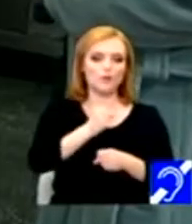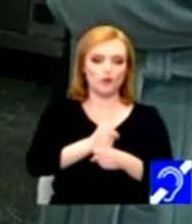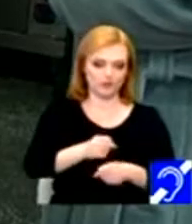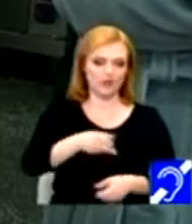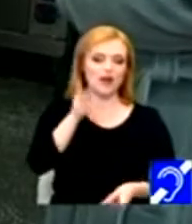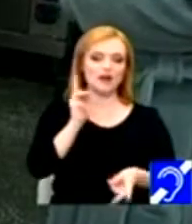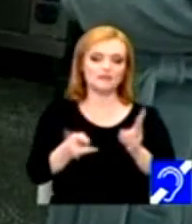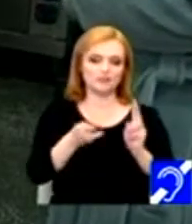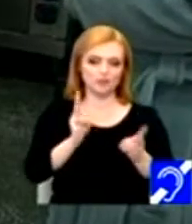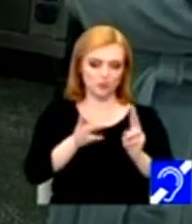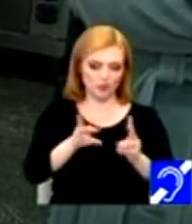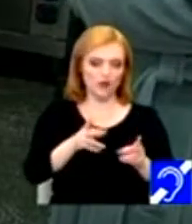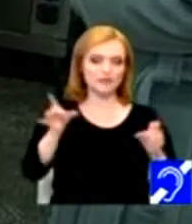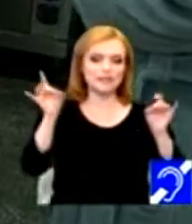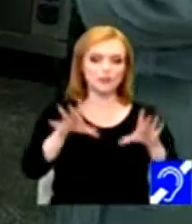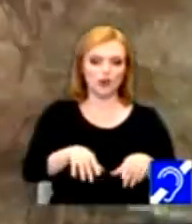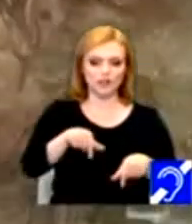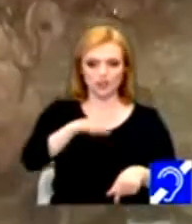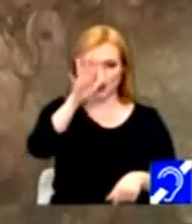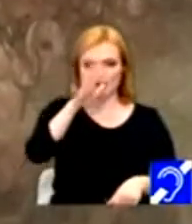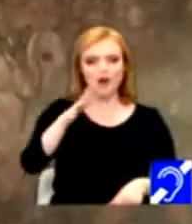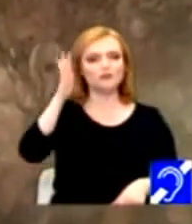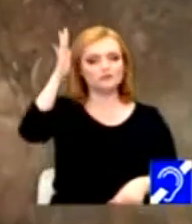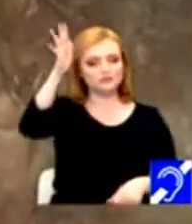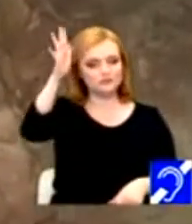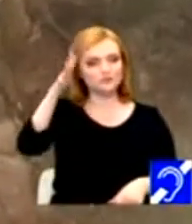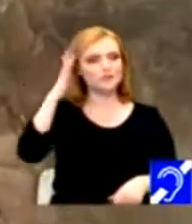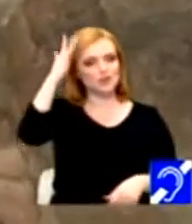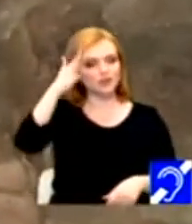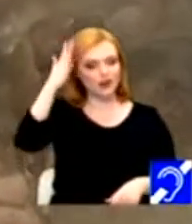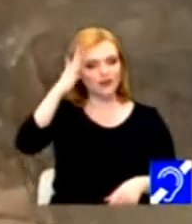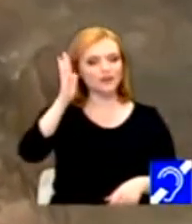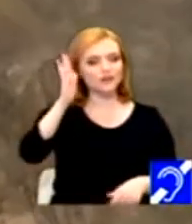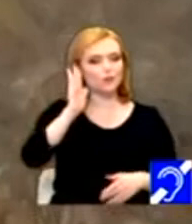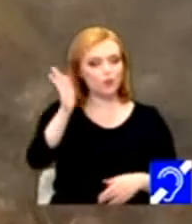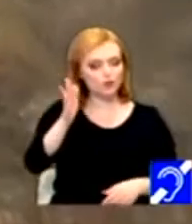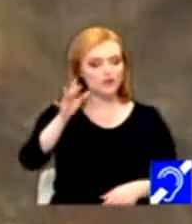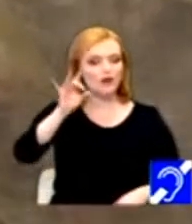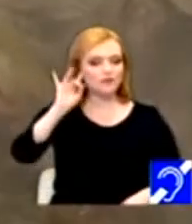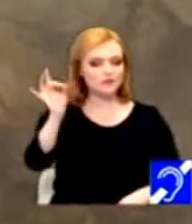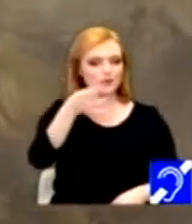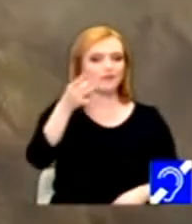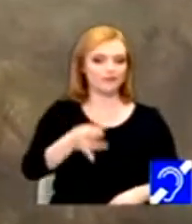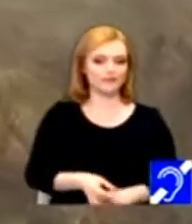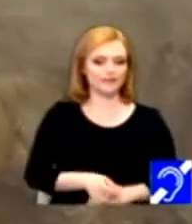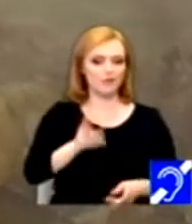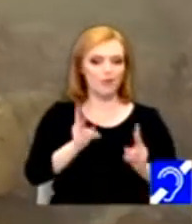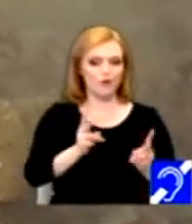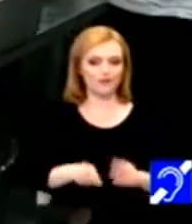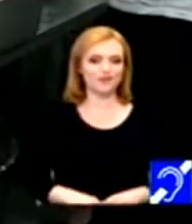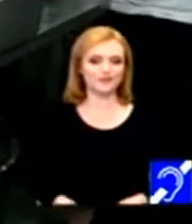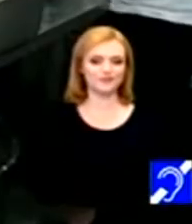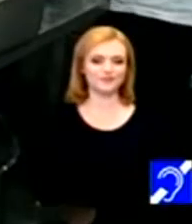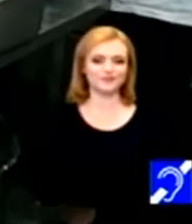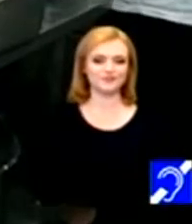Gătitul e marea lui pasiune și își dorește ca într-o zi să devină bucătar renumit. Important în mâncare trebuie să fie echilibru, nu prea mult sărat, nu